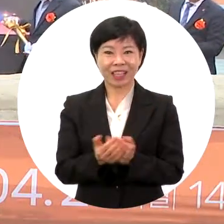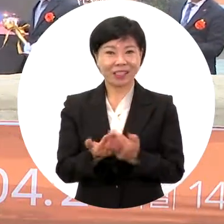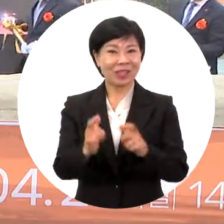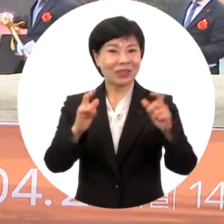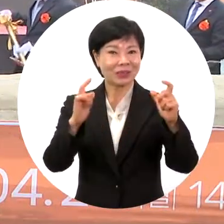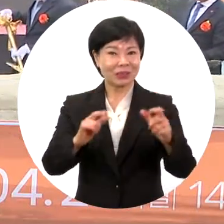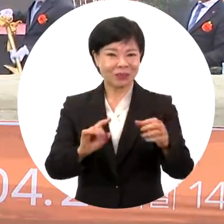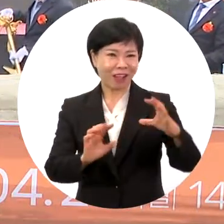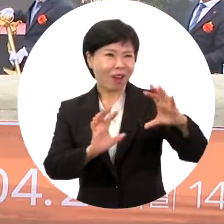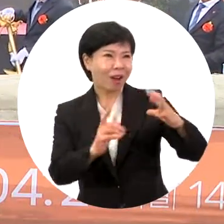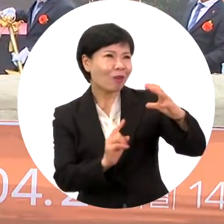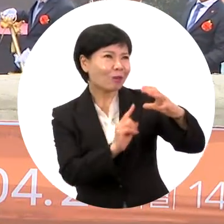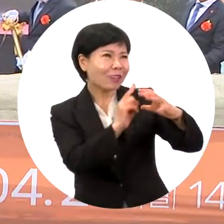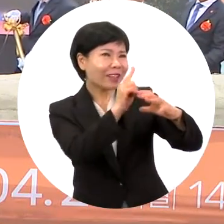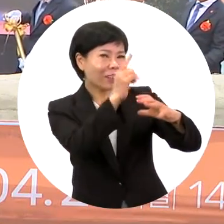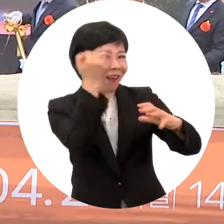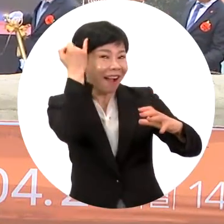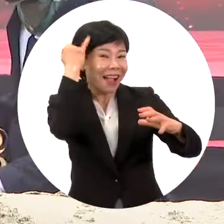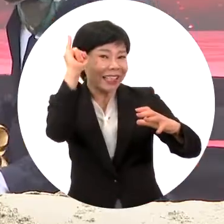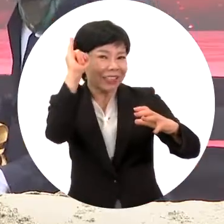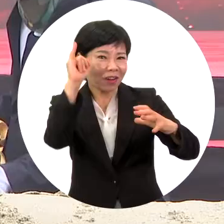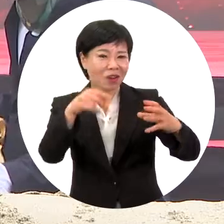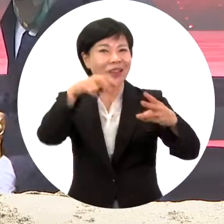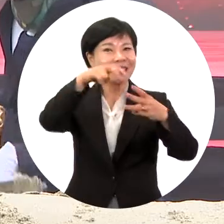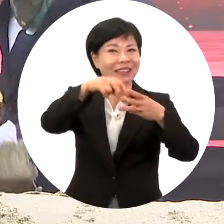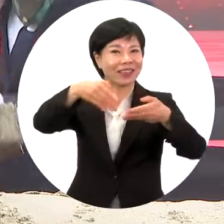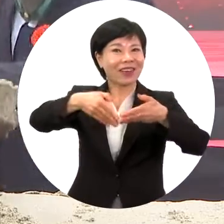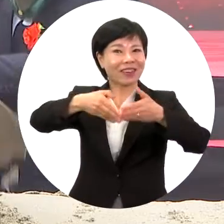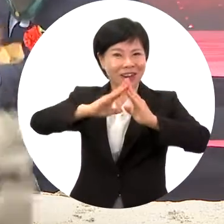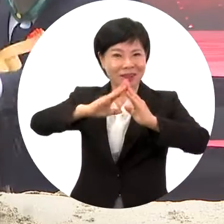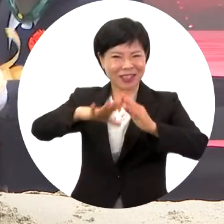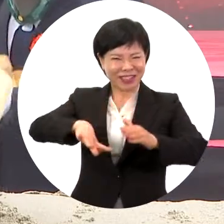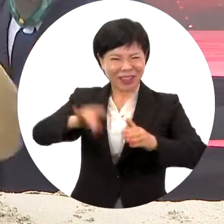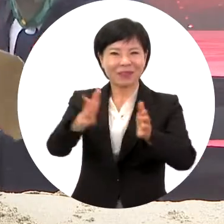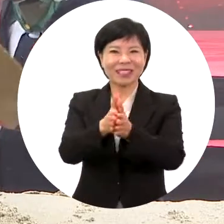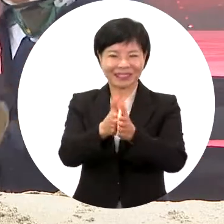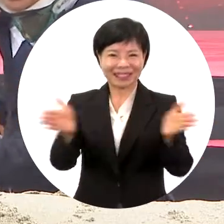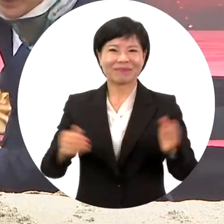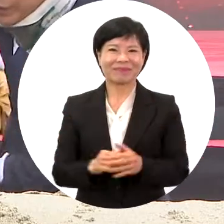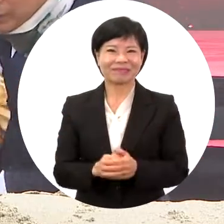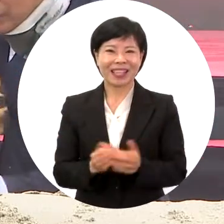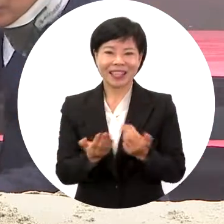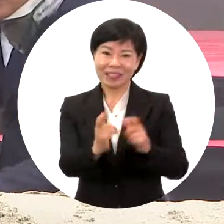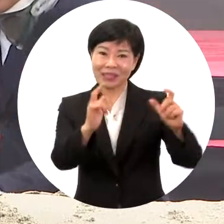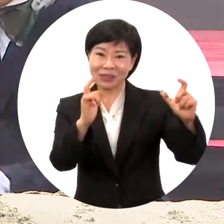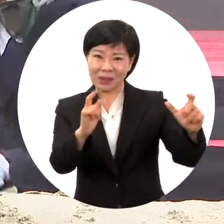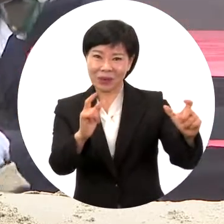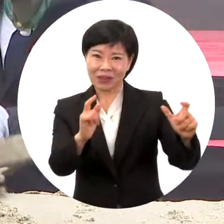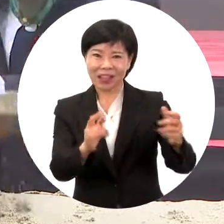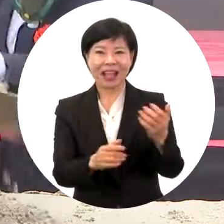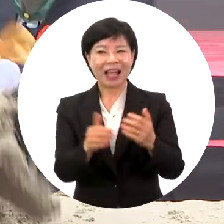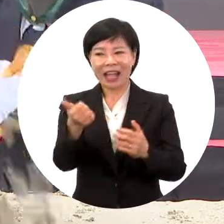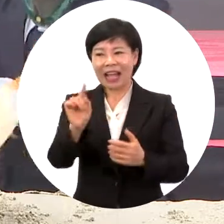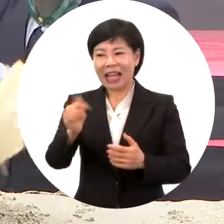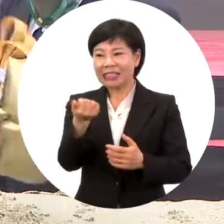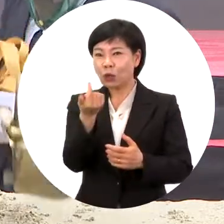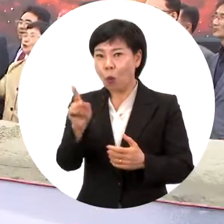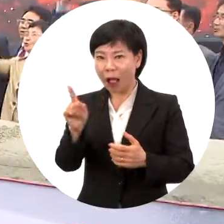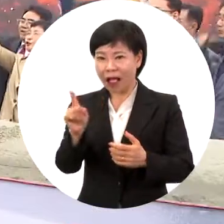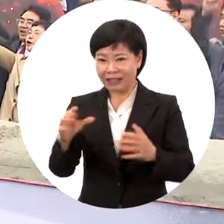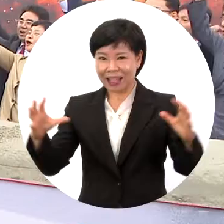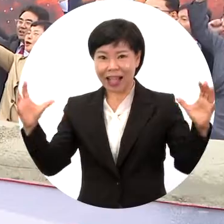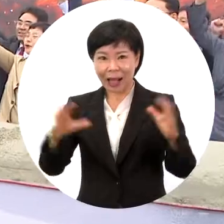제주도에서 위성을 개발하고 제조할 수 있는 우주센터 건립공사가 첫 삽을 떴습니다. 제주특별자치도와 하나시스템은